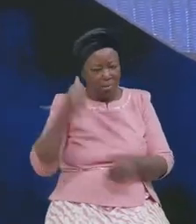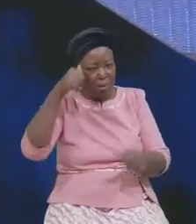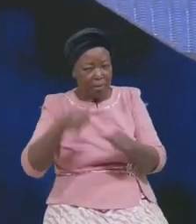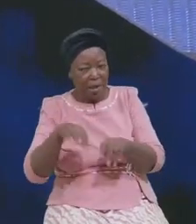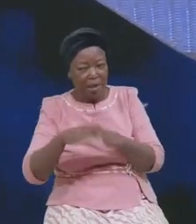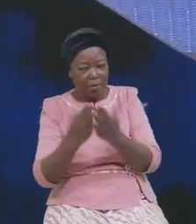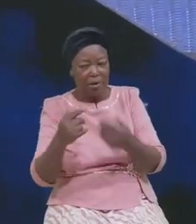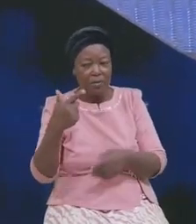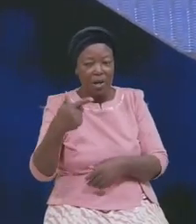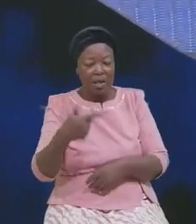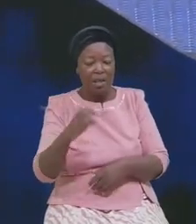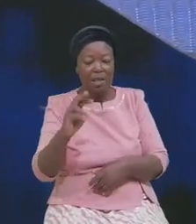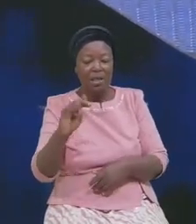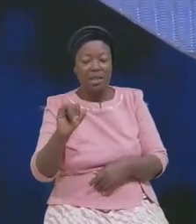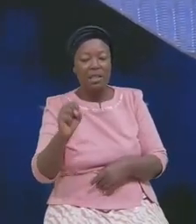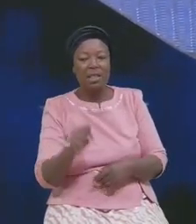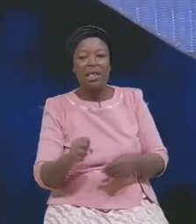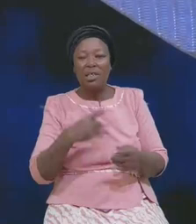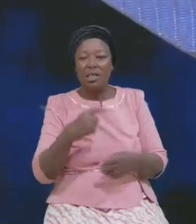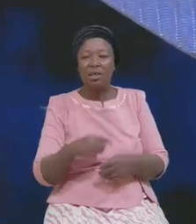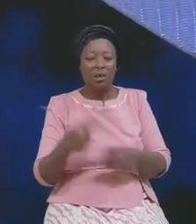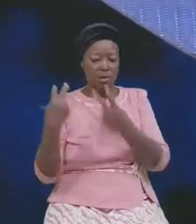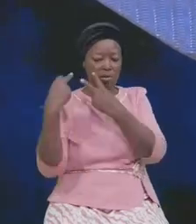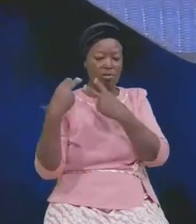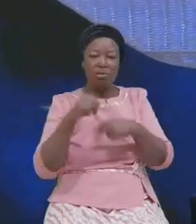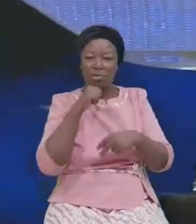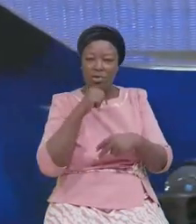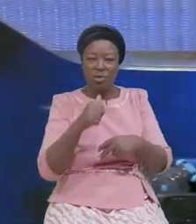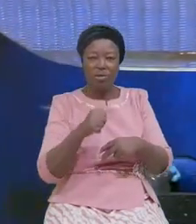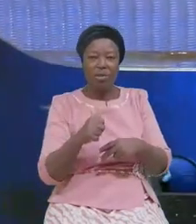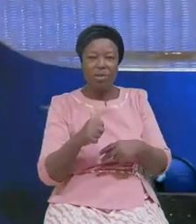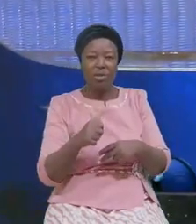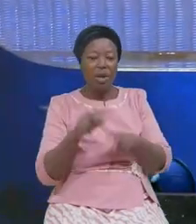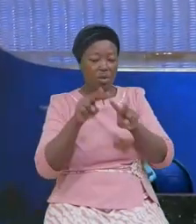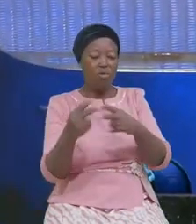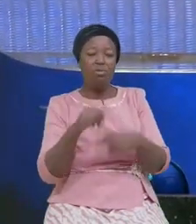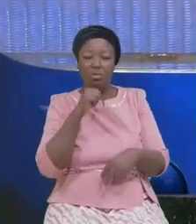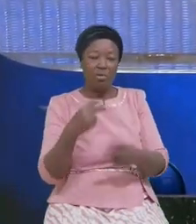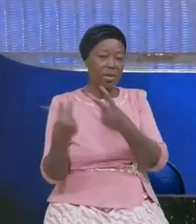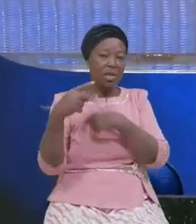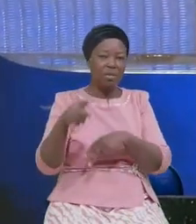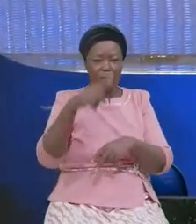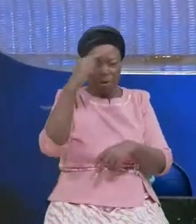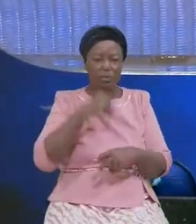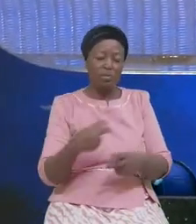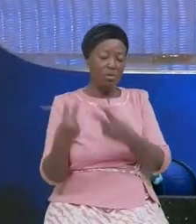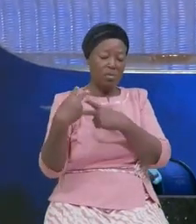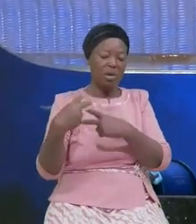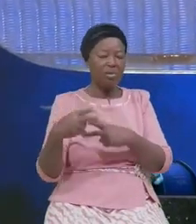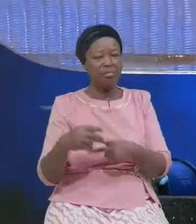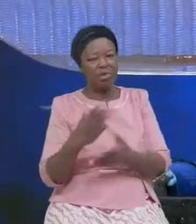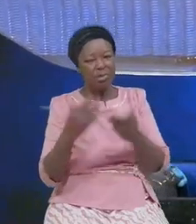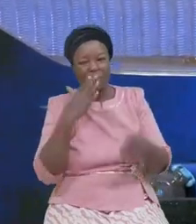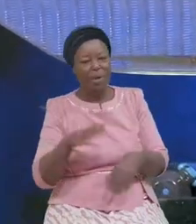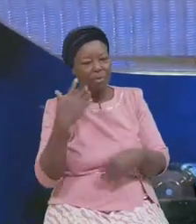Allez droit devant jusqu'à la montagne. Parce que si vous regardez derrière, voici ce qui va se passer. Ça c'est Genèse, c'est l'Apocalypse,